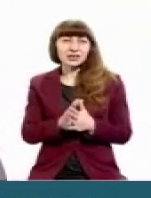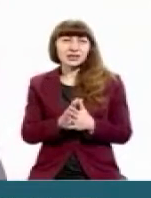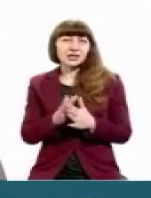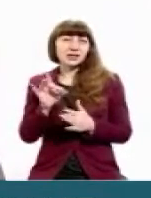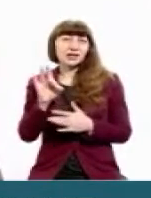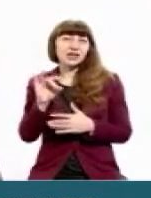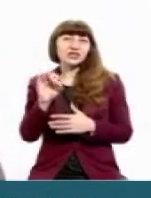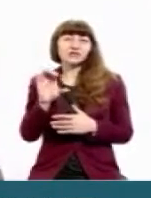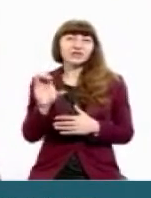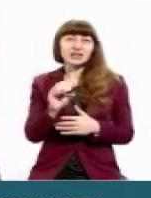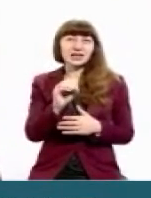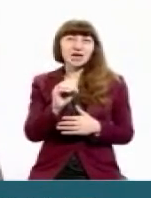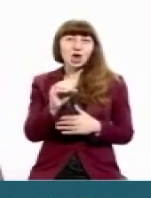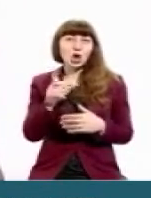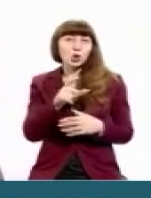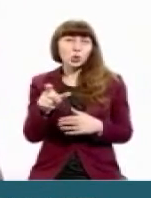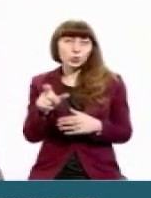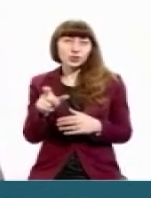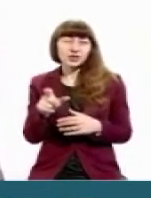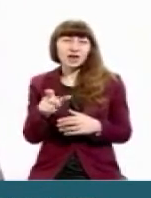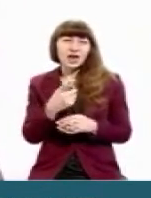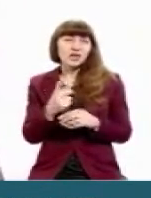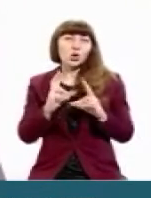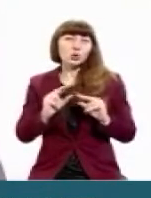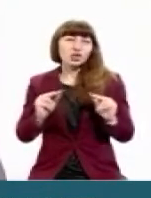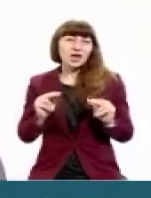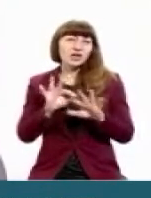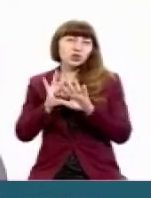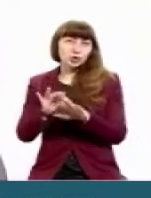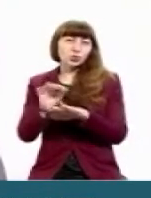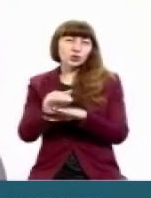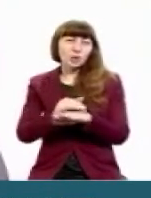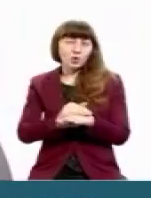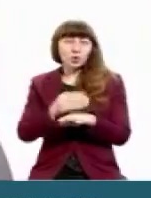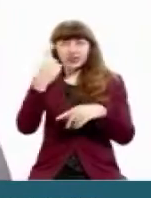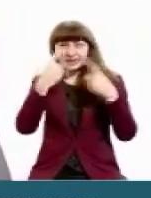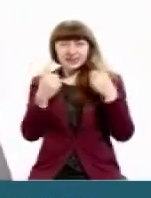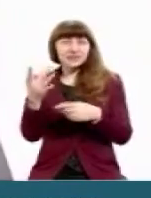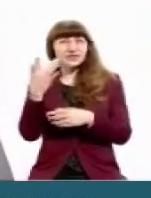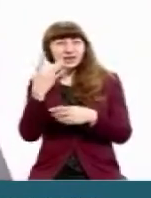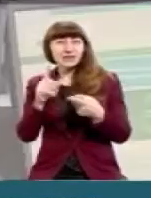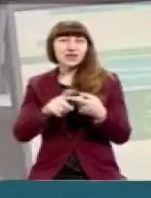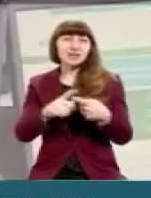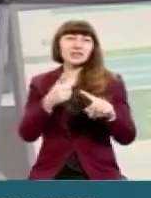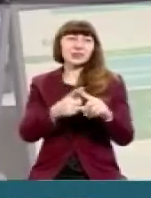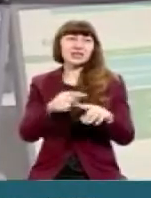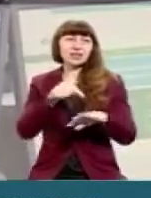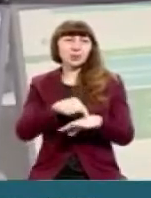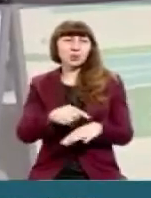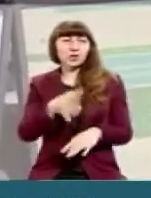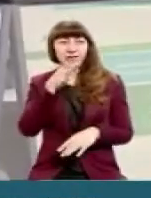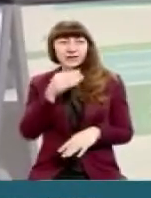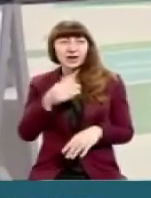самые креативные люди, все-таки учителя, несут добро детям нашим. В общем-то, идеи у них такие связаны именно с позитивом. О